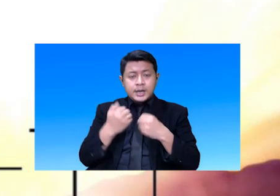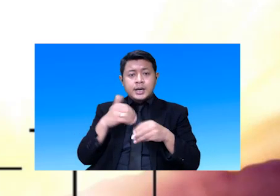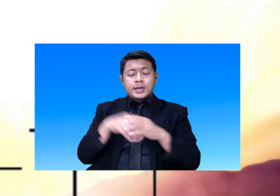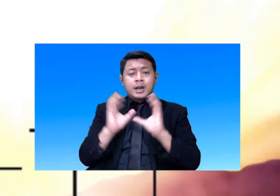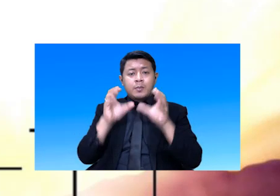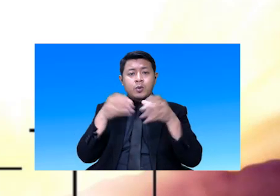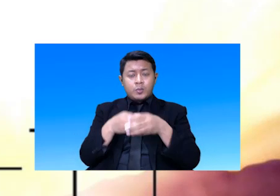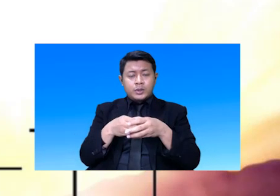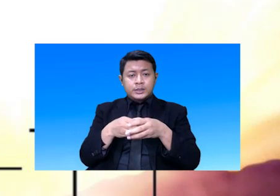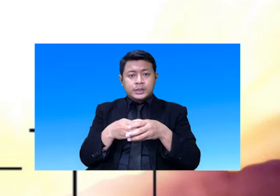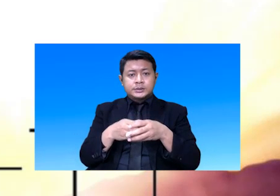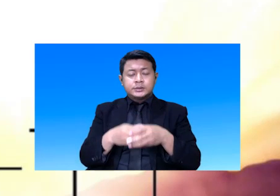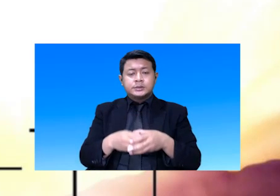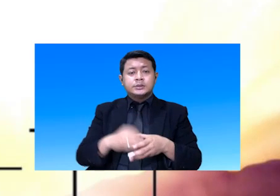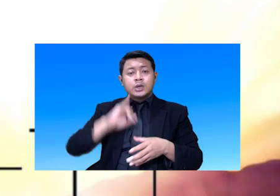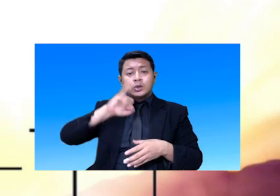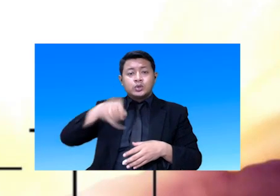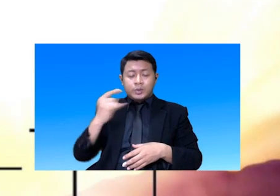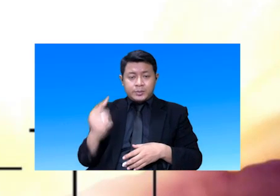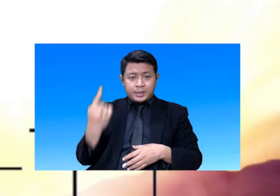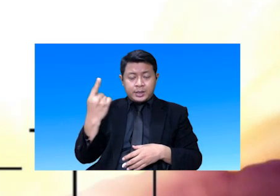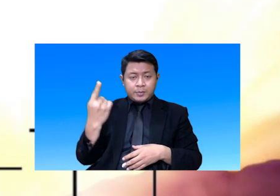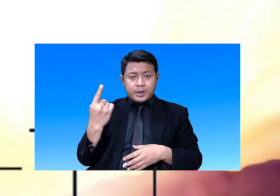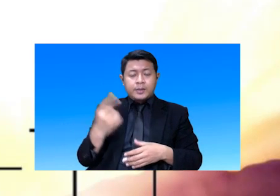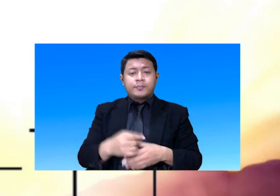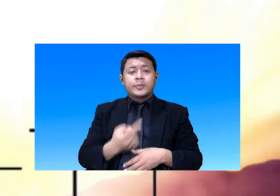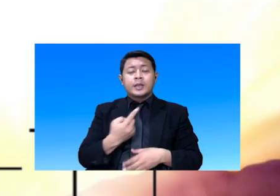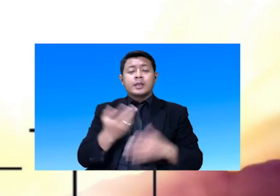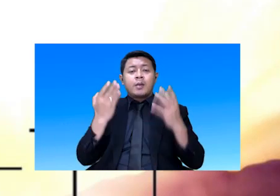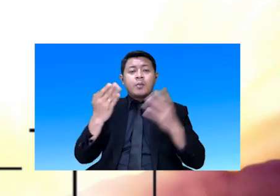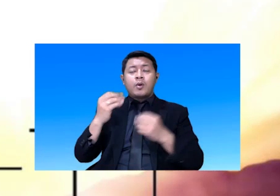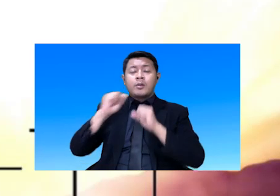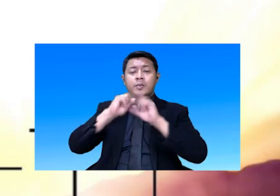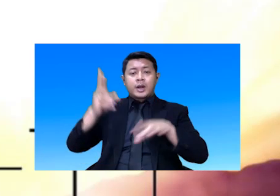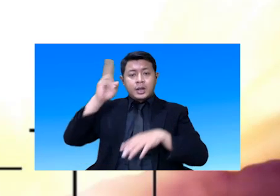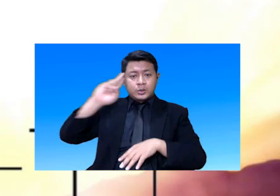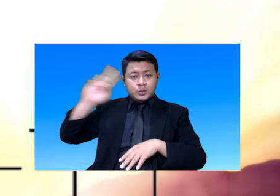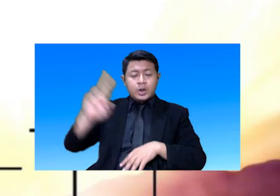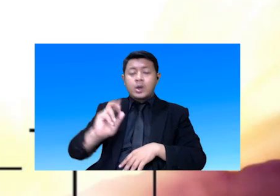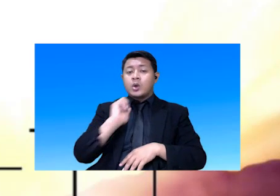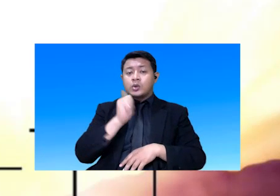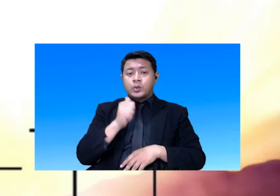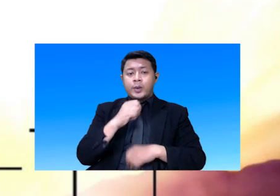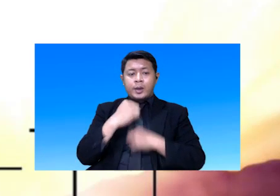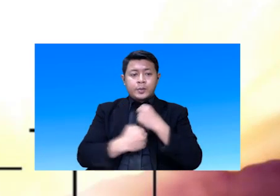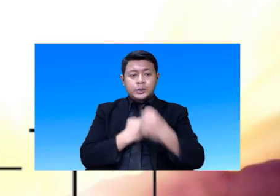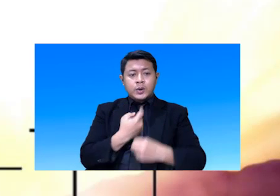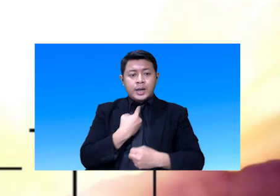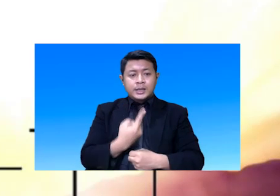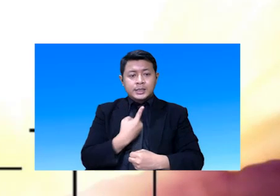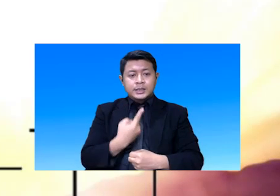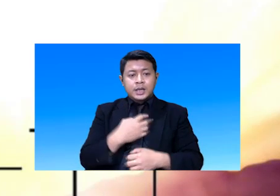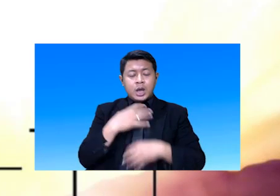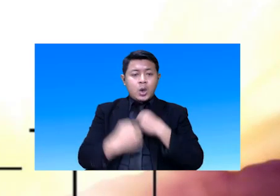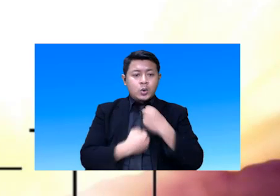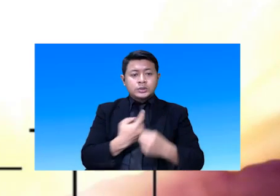berjuang, saudari-saudaraku di dalam komunitas Jumat pertama. Mari kita mohon berkat